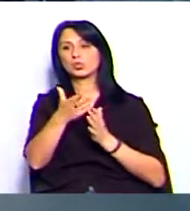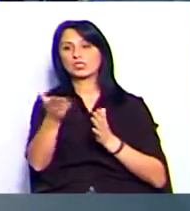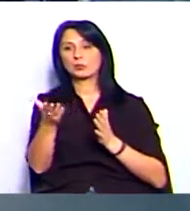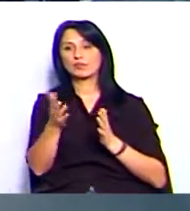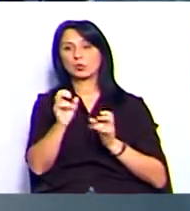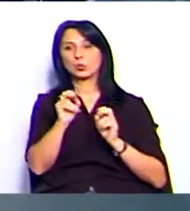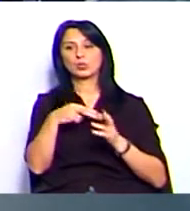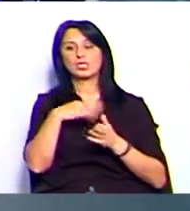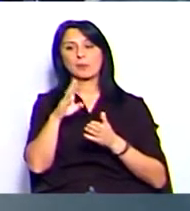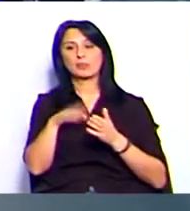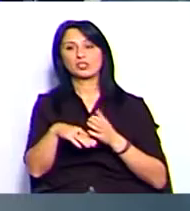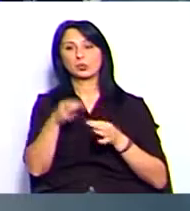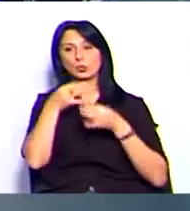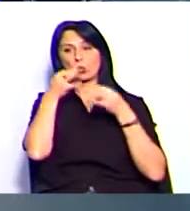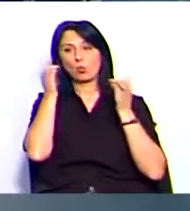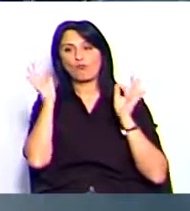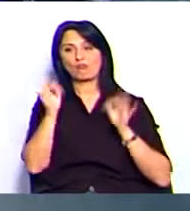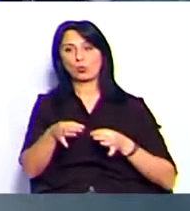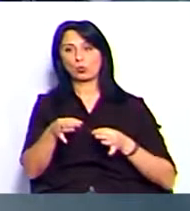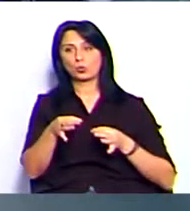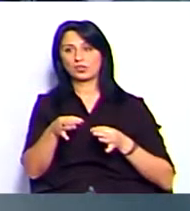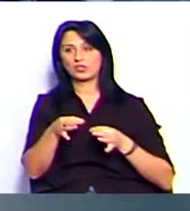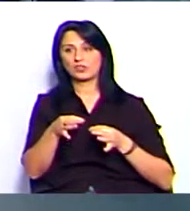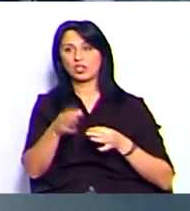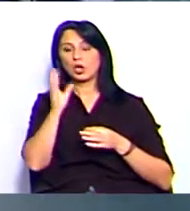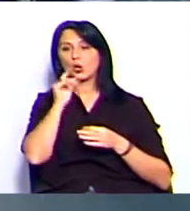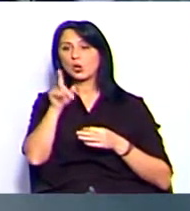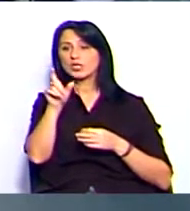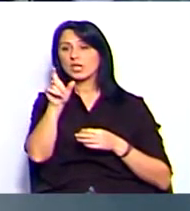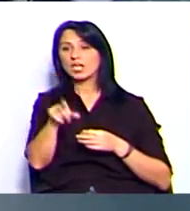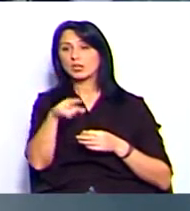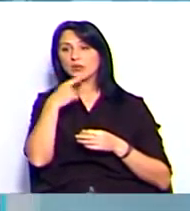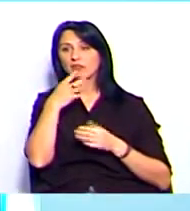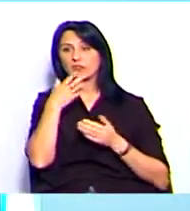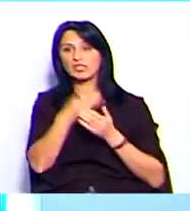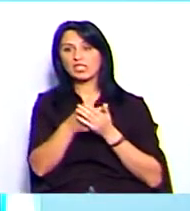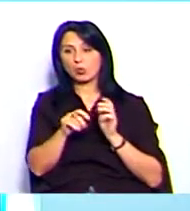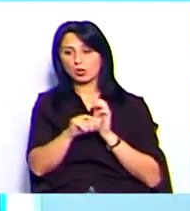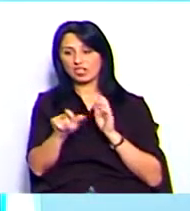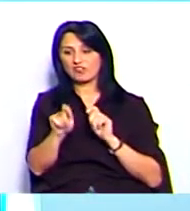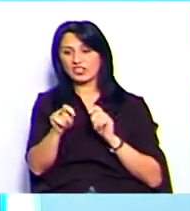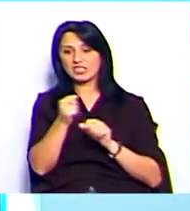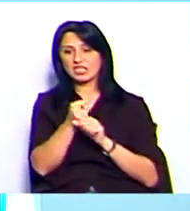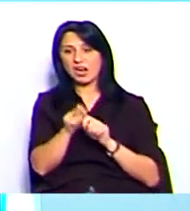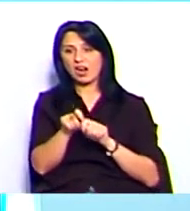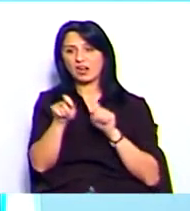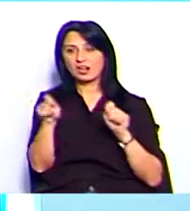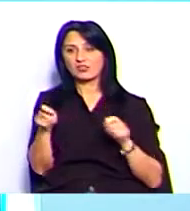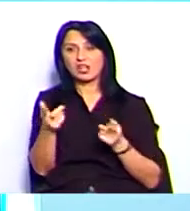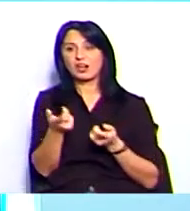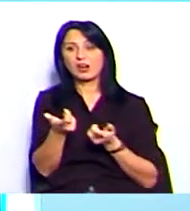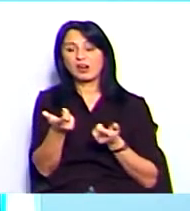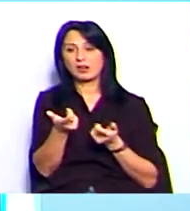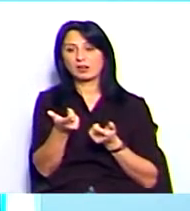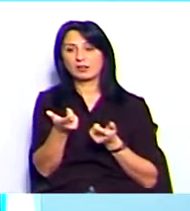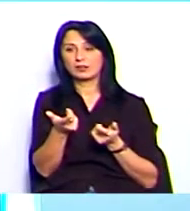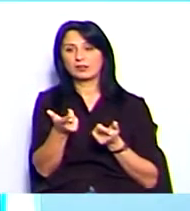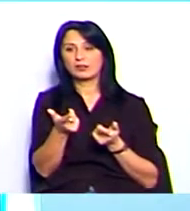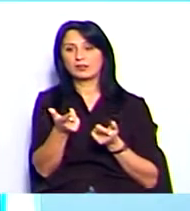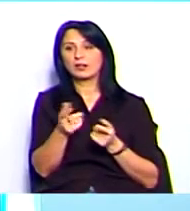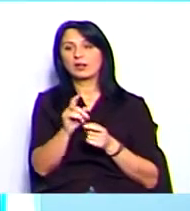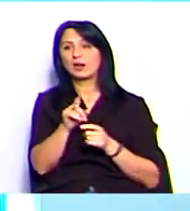მაქსიმალური უსაფრთხოება და კომფორტი. ხოლო ამ შემთხვევაში, აი, როდესაც ეს ადამიანი საკუთარი ინვესტიციით ახორციელებს რაიმე ინფრასტრუქტურულ